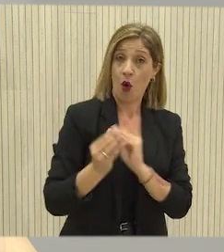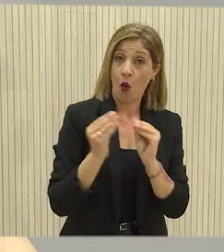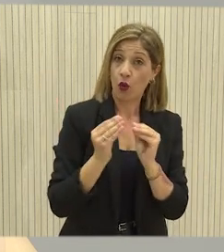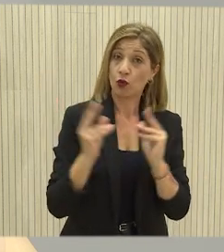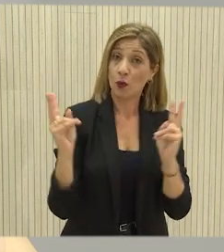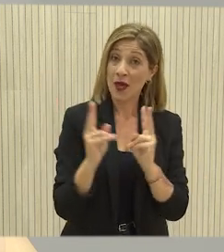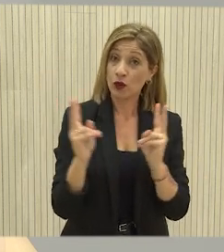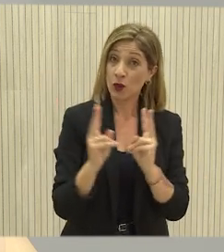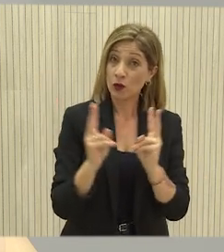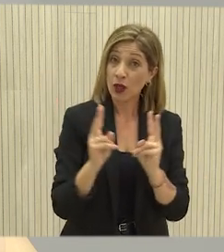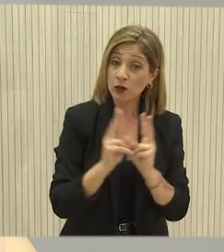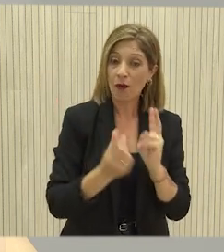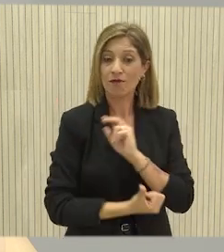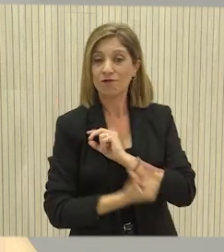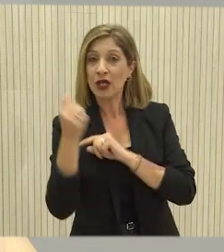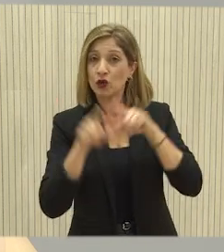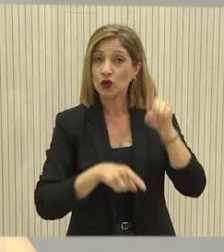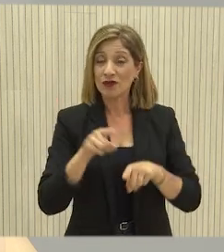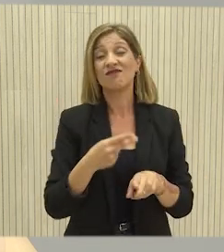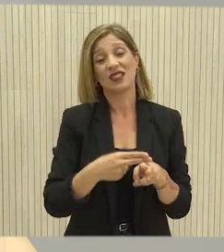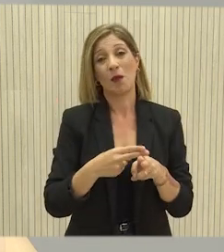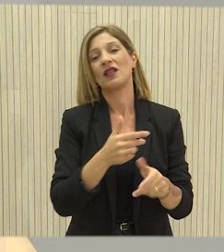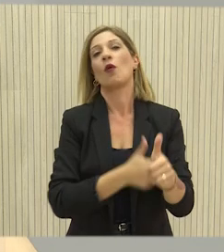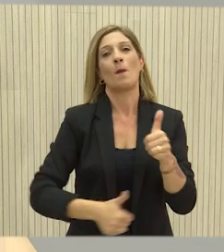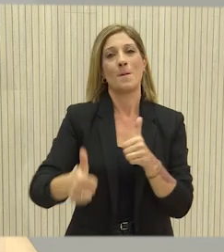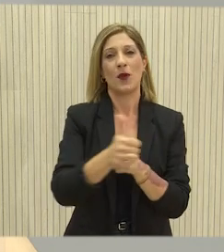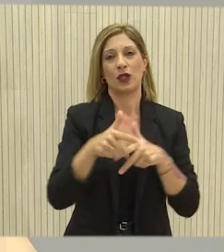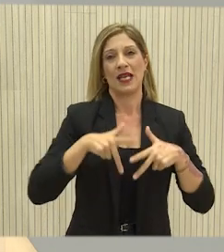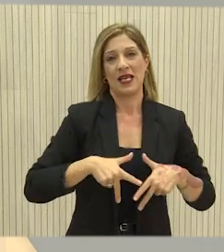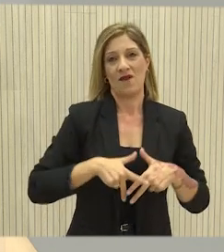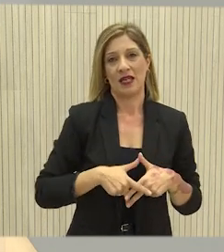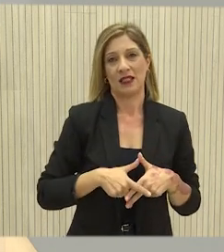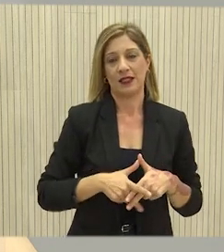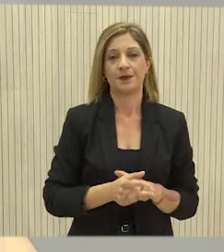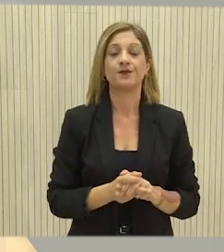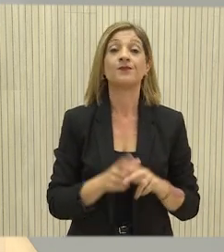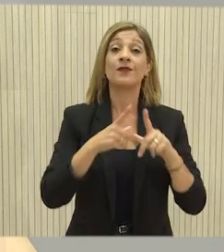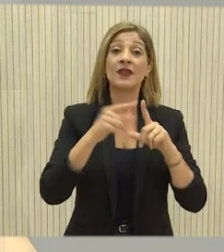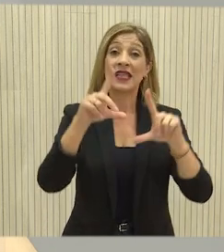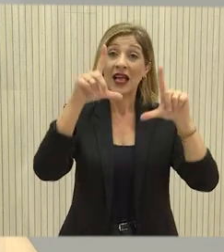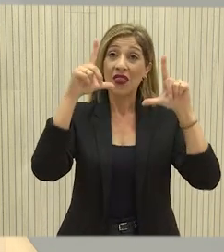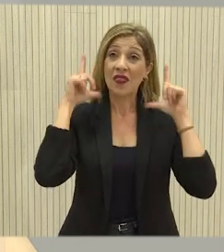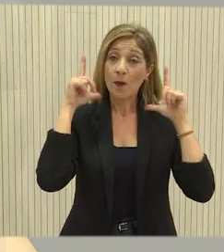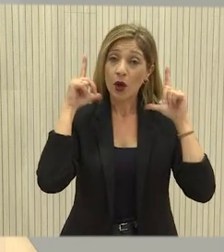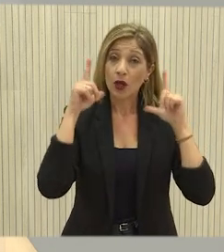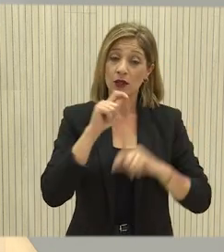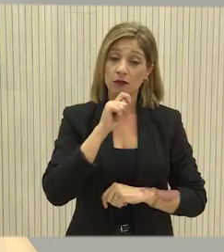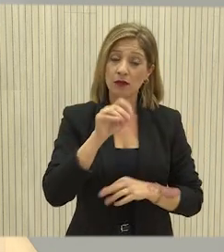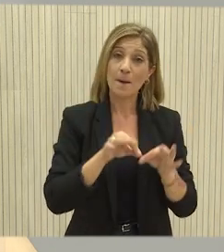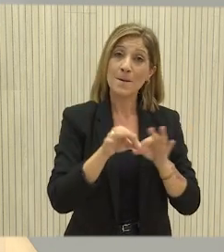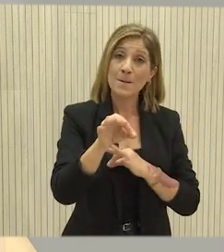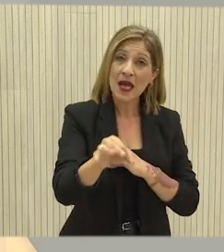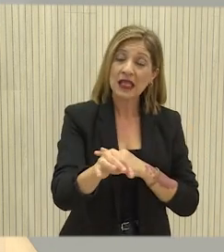κατά 50% στις επιστροφές, κρίνεται ως προτεραιότητα για την κυβέρνηση να διαφυλαχτεί. Η Κυπριακή Δημοκρατία λαμβάνει προληπτικά μέτρα